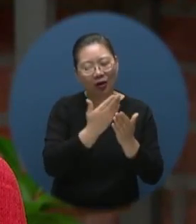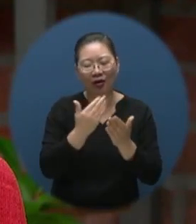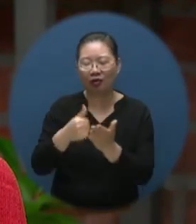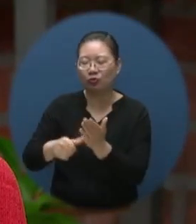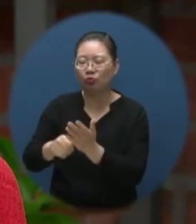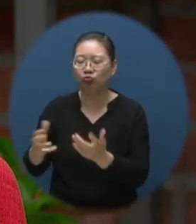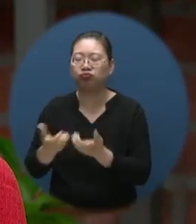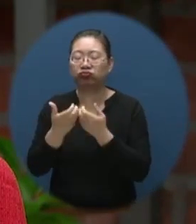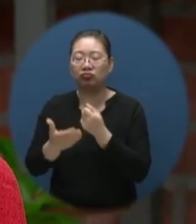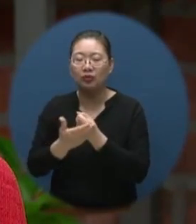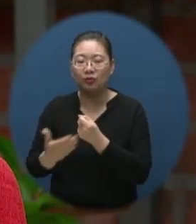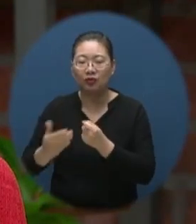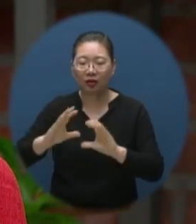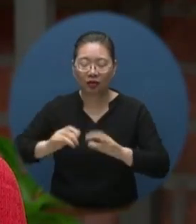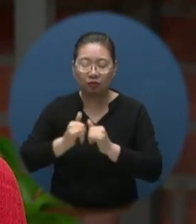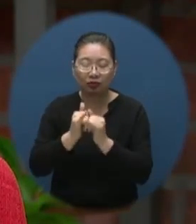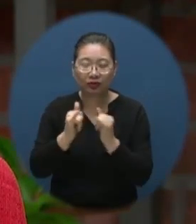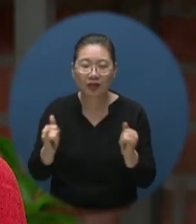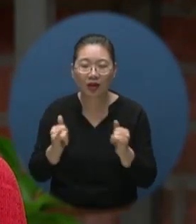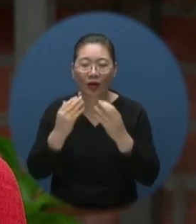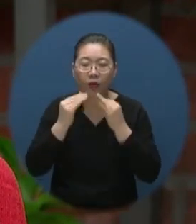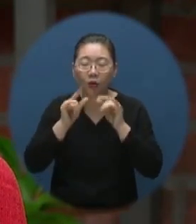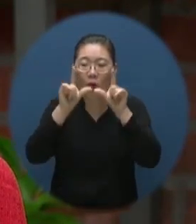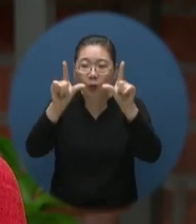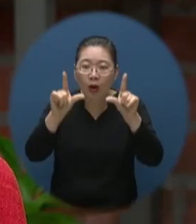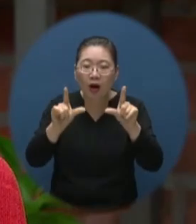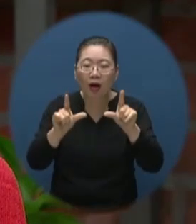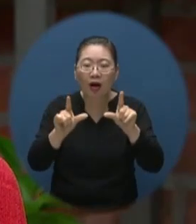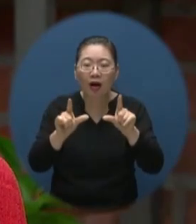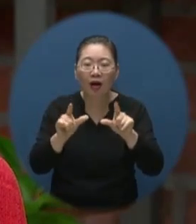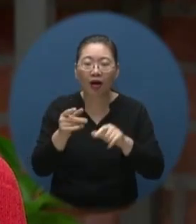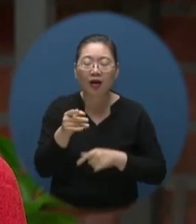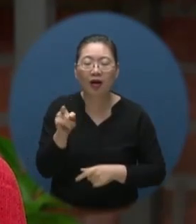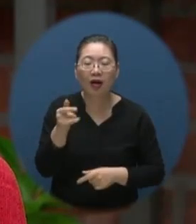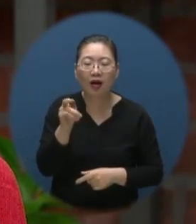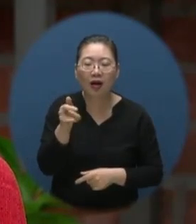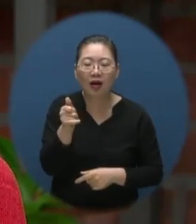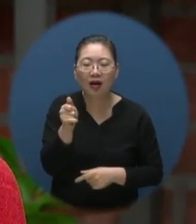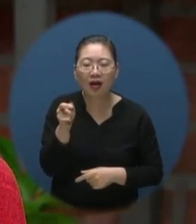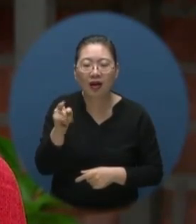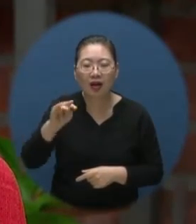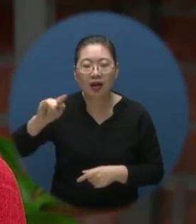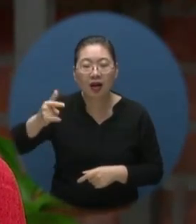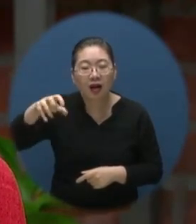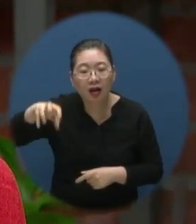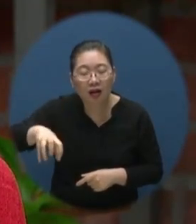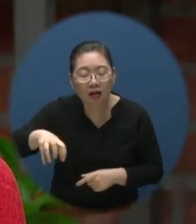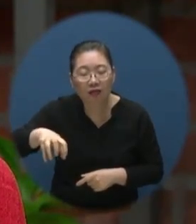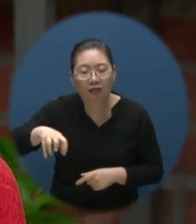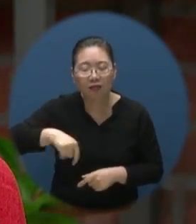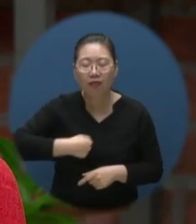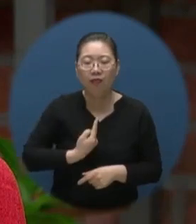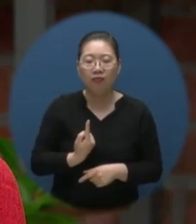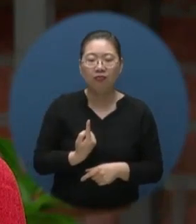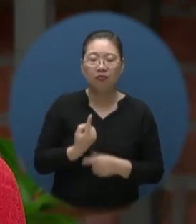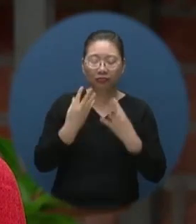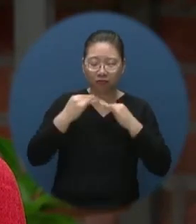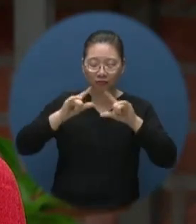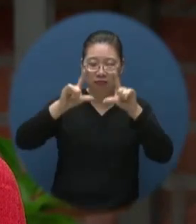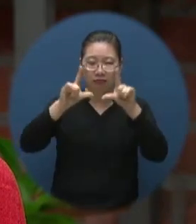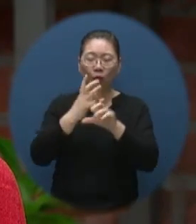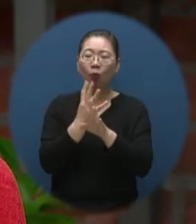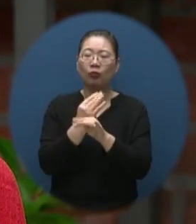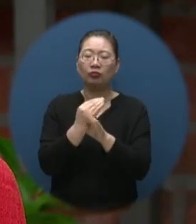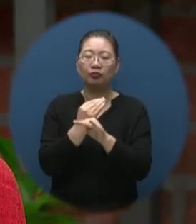풍부하니까 국민들이 토요일 되면은 테헤란에서는 토요일 자기네들은 토요일